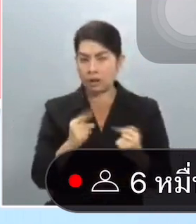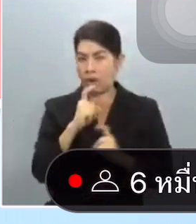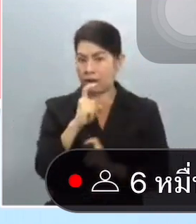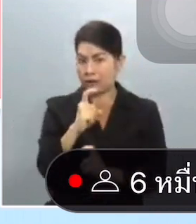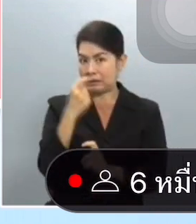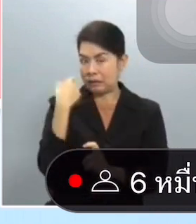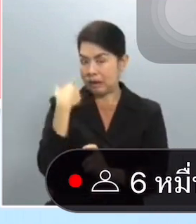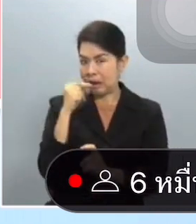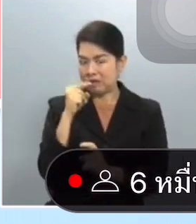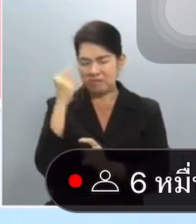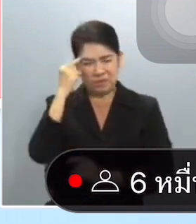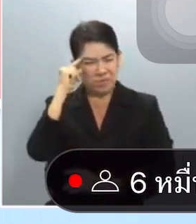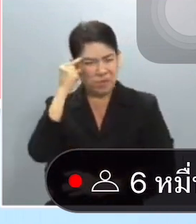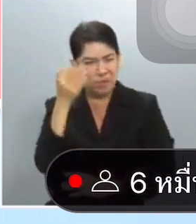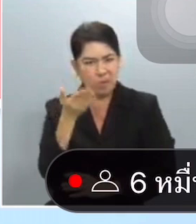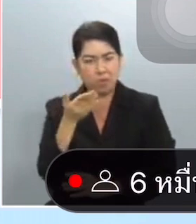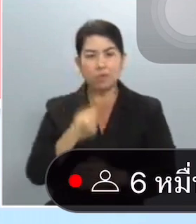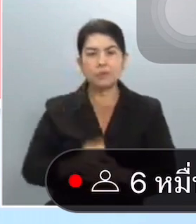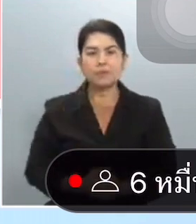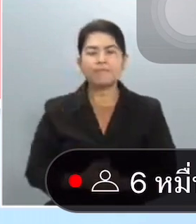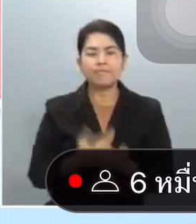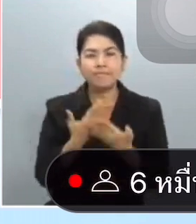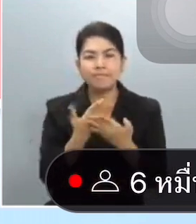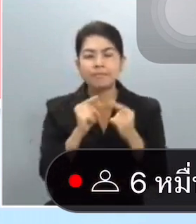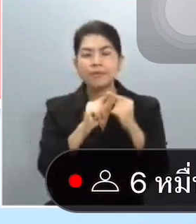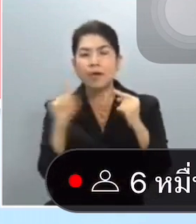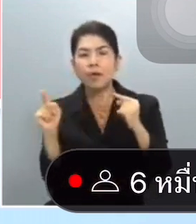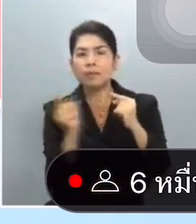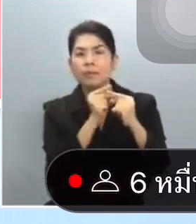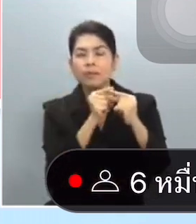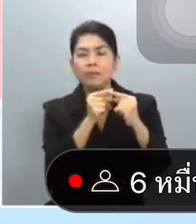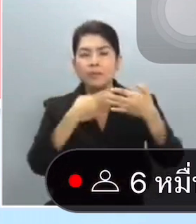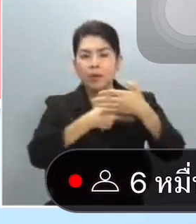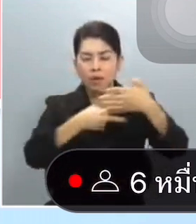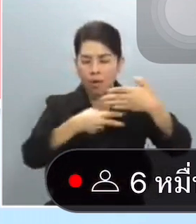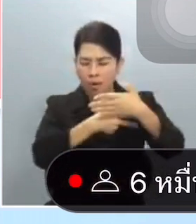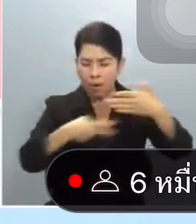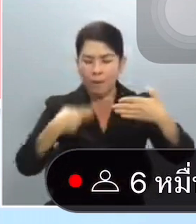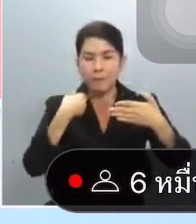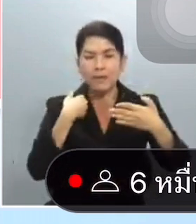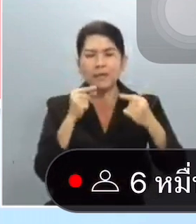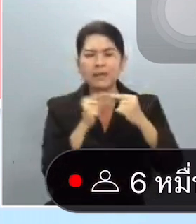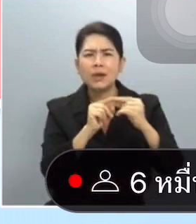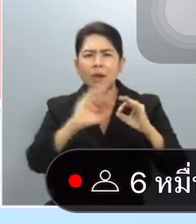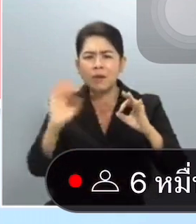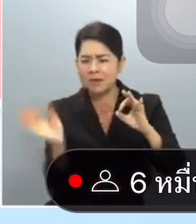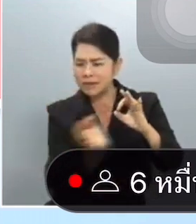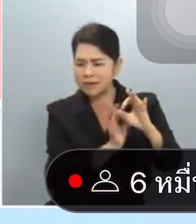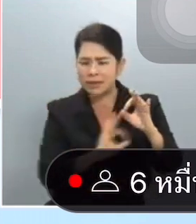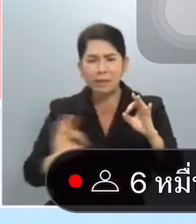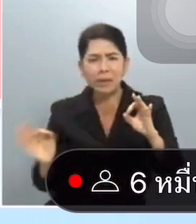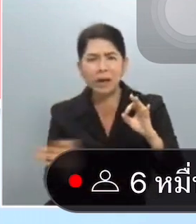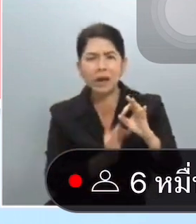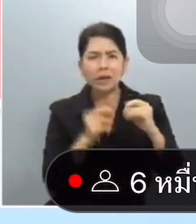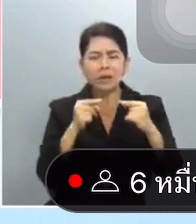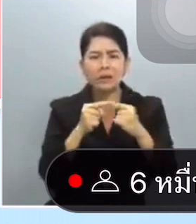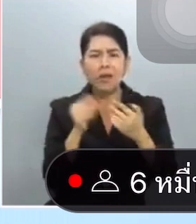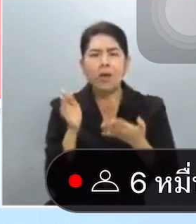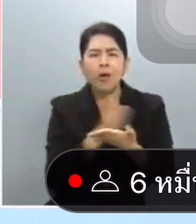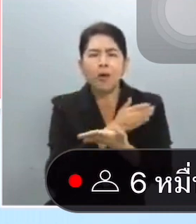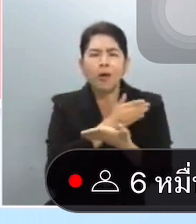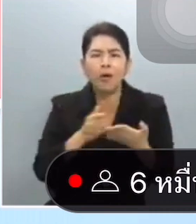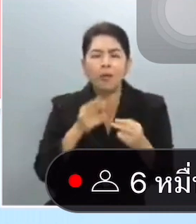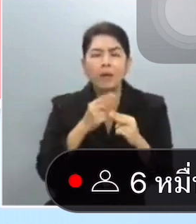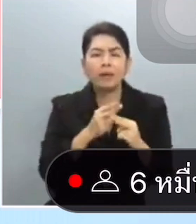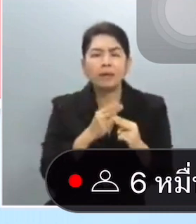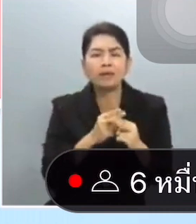คาดเดาจากนั้นก็มีการเขียนข้อความเพิ่มเติมเป็นเนื้อเพลงไว้ใจของคุณหนุ่ยอำพลที่เมื่อวานมา